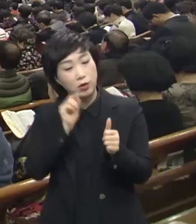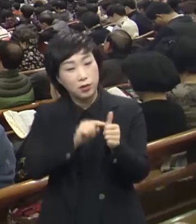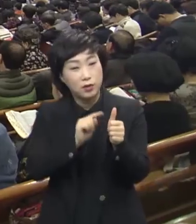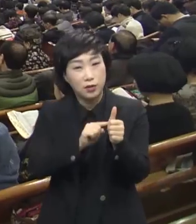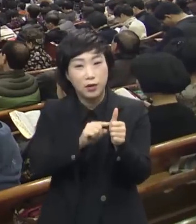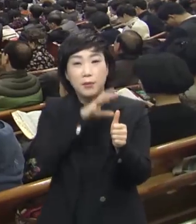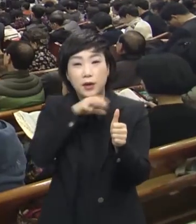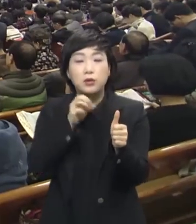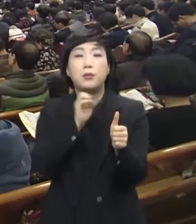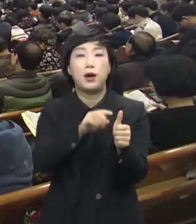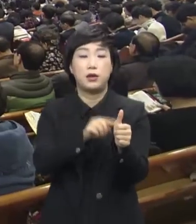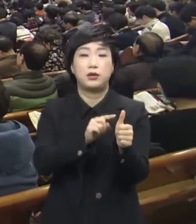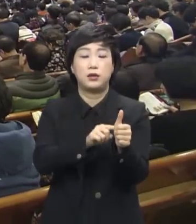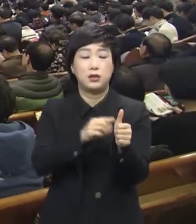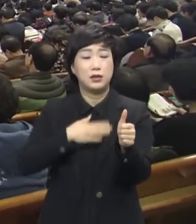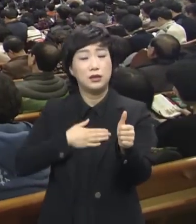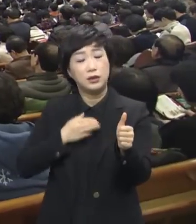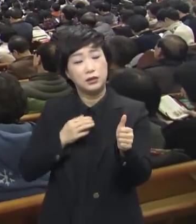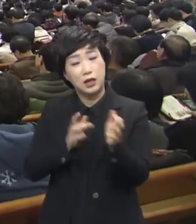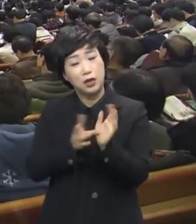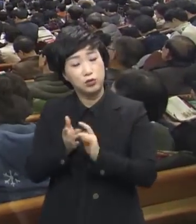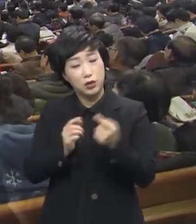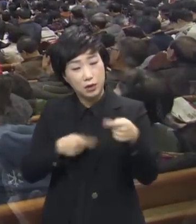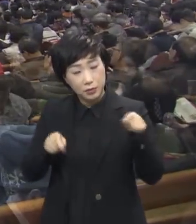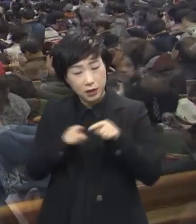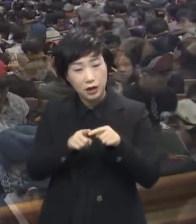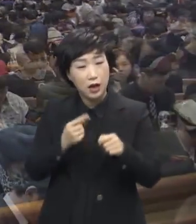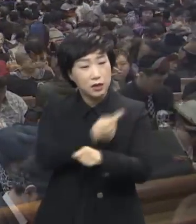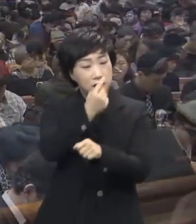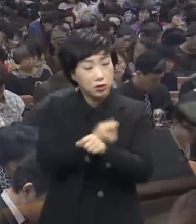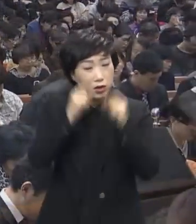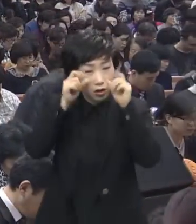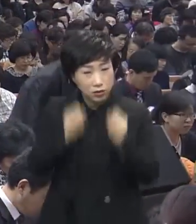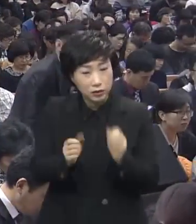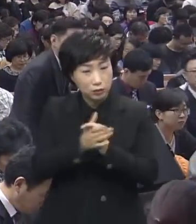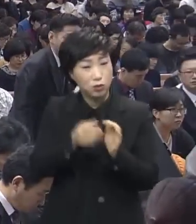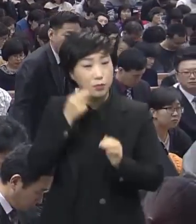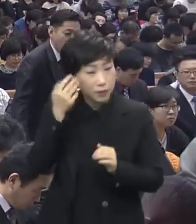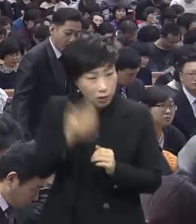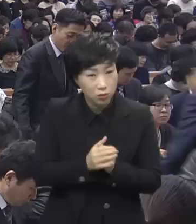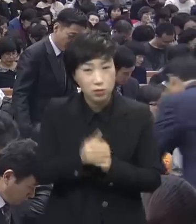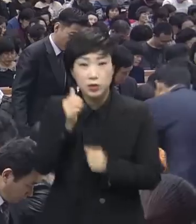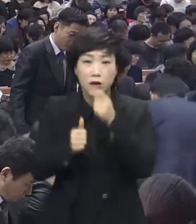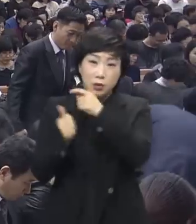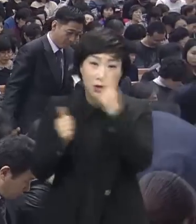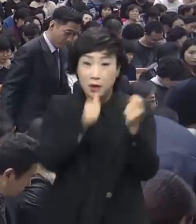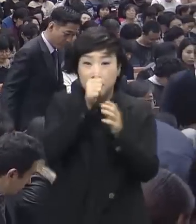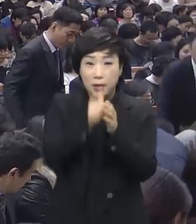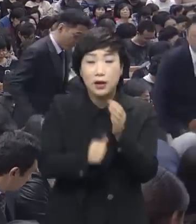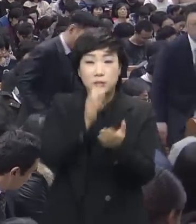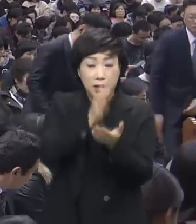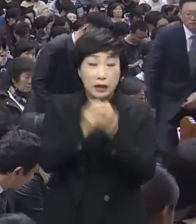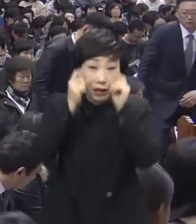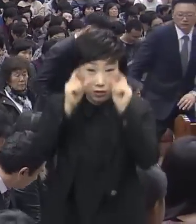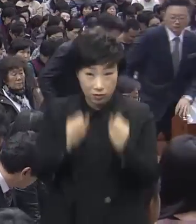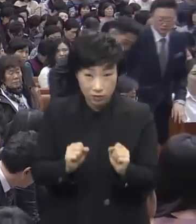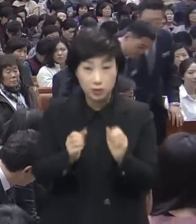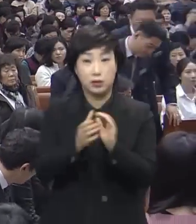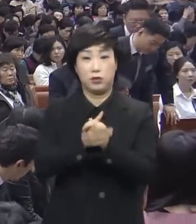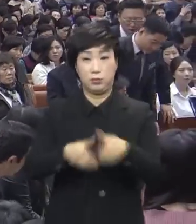베드로에게 말씀하시되 너희가 나와 함께 한시 동안도 이렇게 깨어 있을 수 없더냐 시험에 들지 않게 깨어 있어